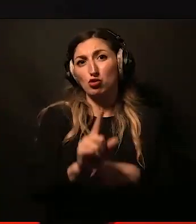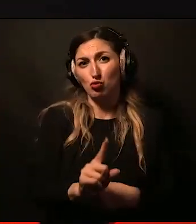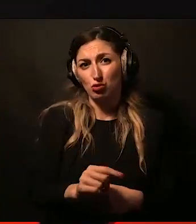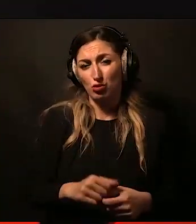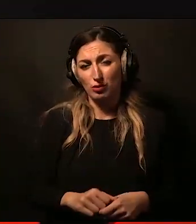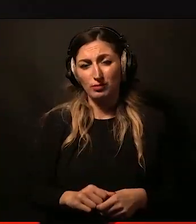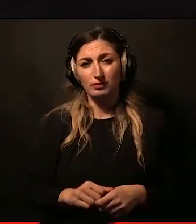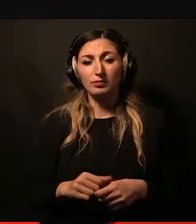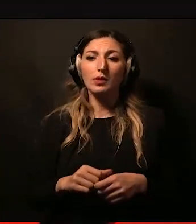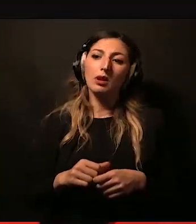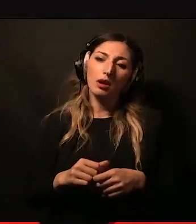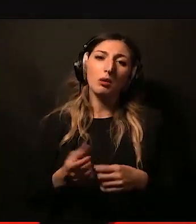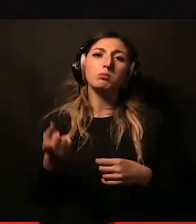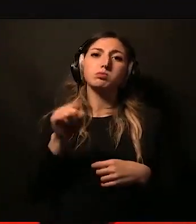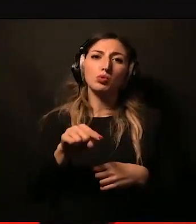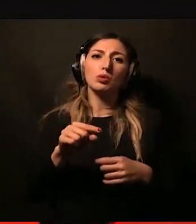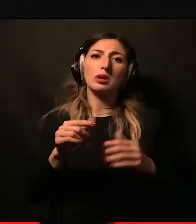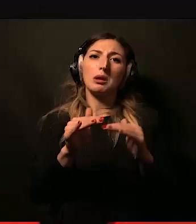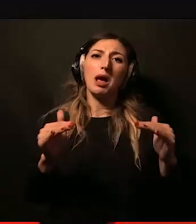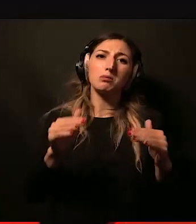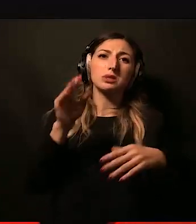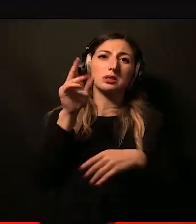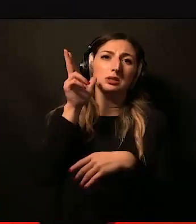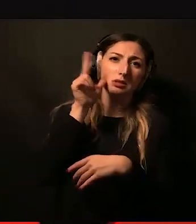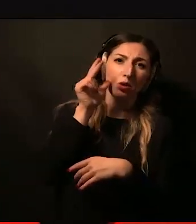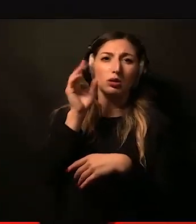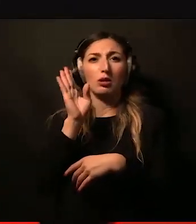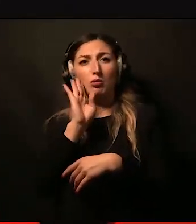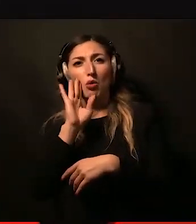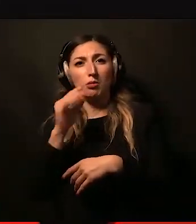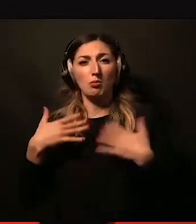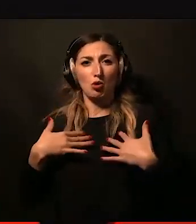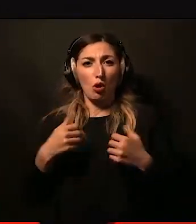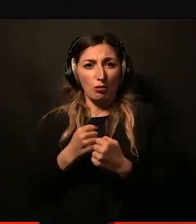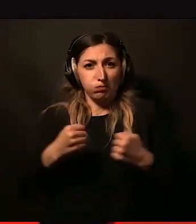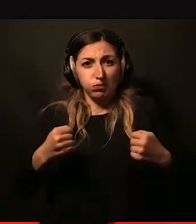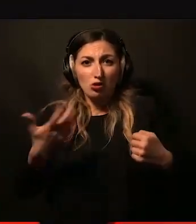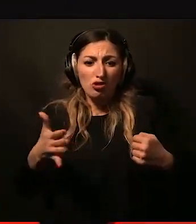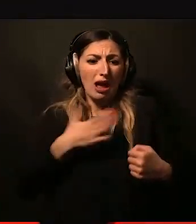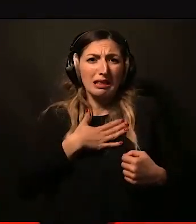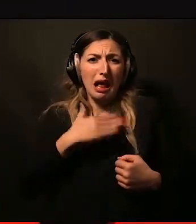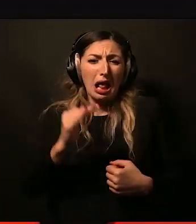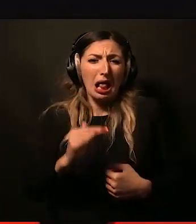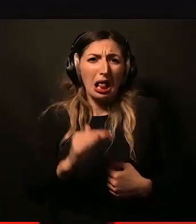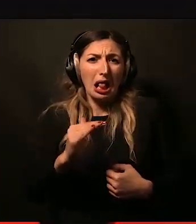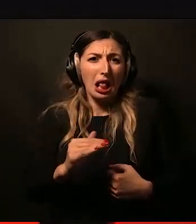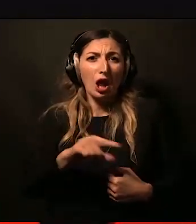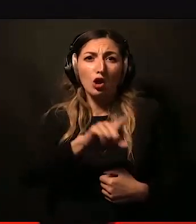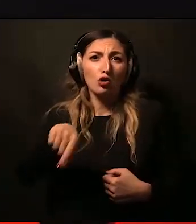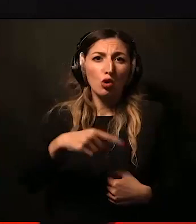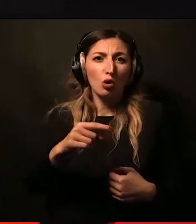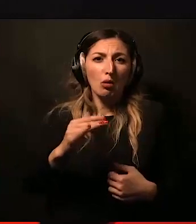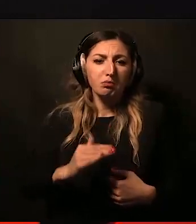bambini e le bambine con corpo grasso fin da quando sono piccoli vengano cresciuti convinti di valere